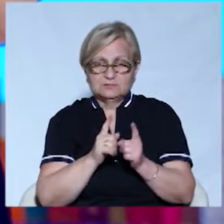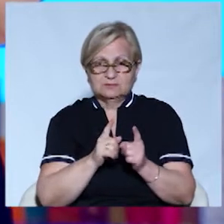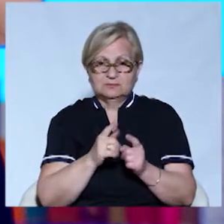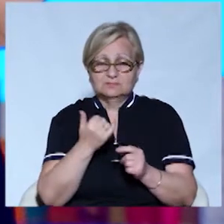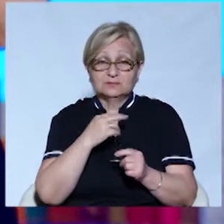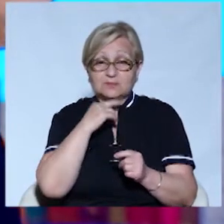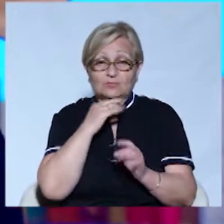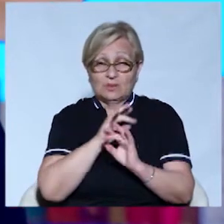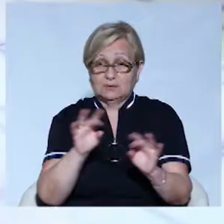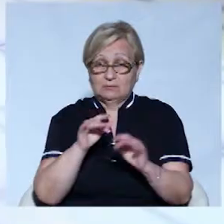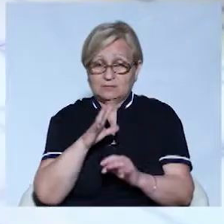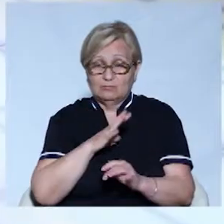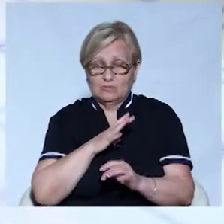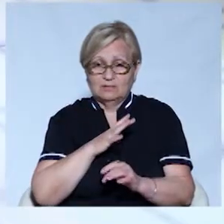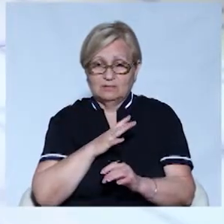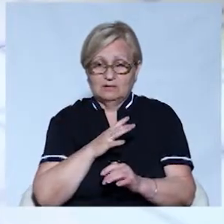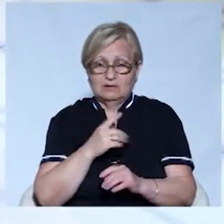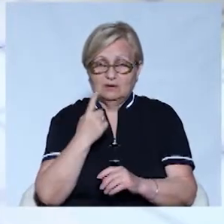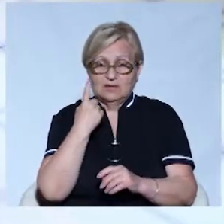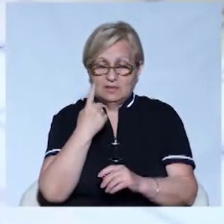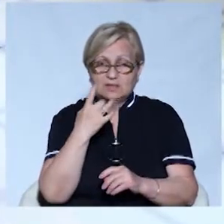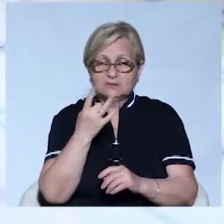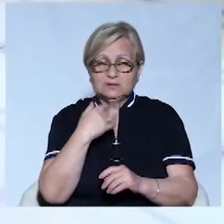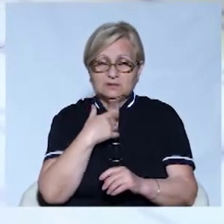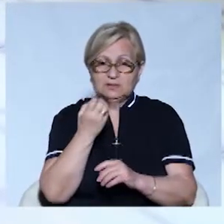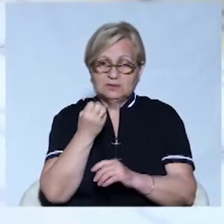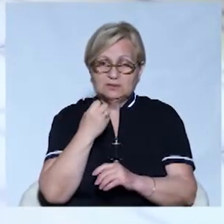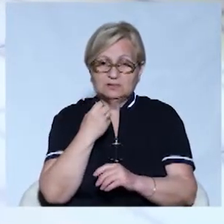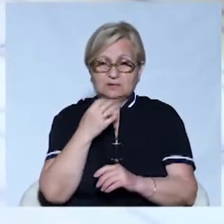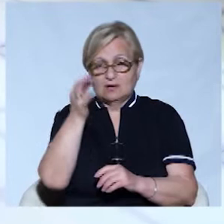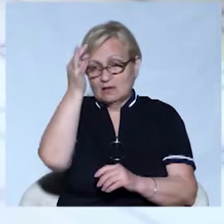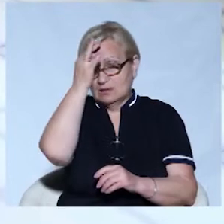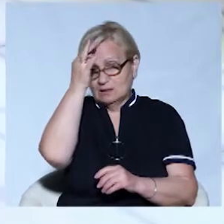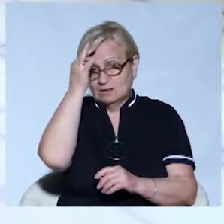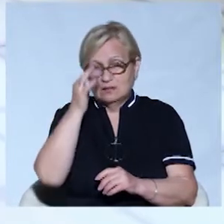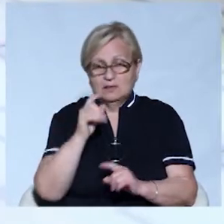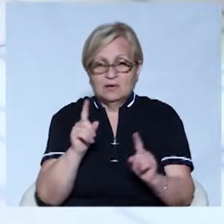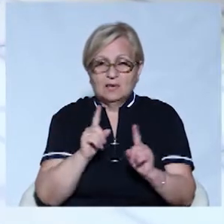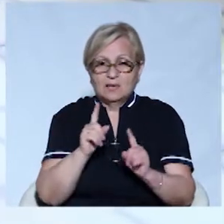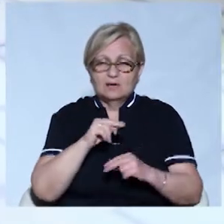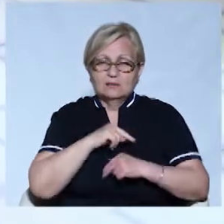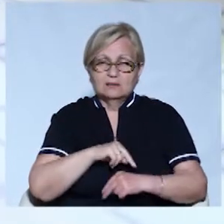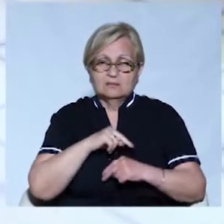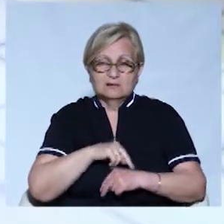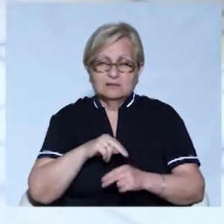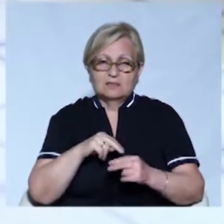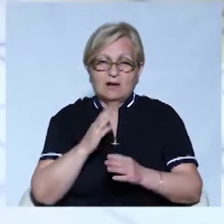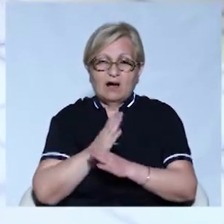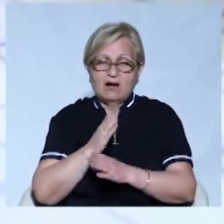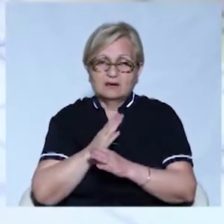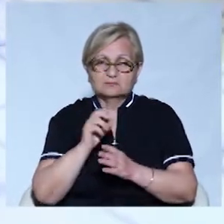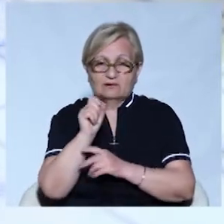გაკვეთილზე ყურადღება მივაქციეთ. მე ერთხელ კიდევ შეგახსენებთ, რა სამუშაო დავგეგმეთ